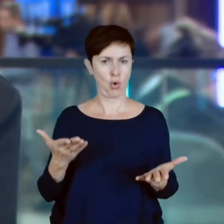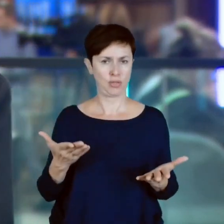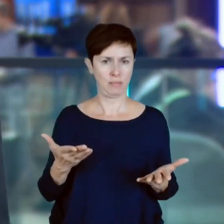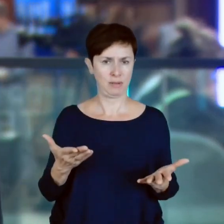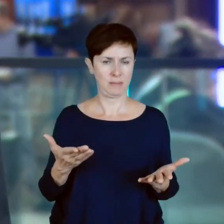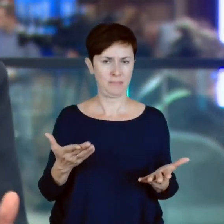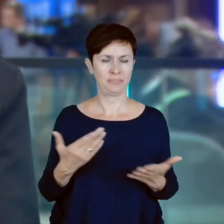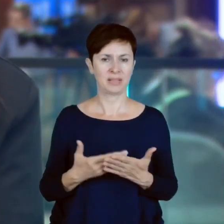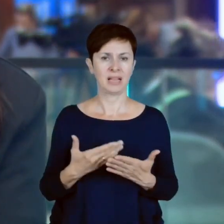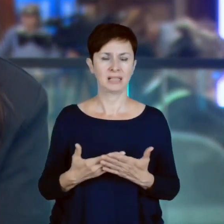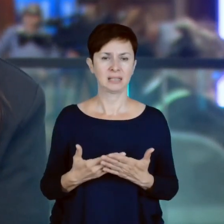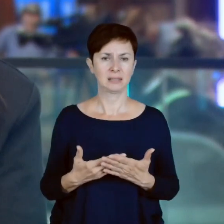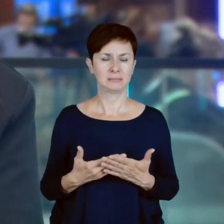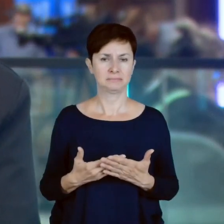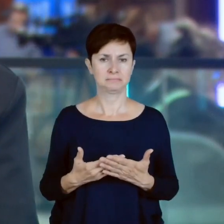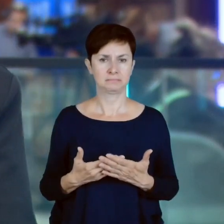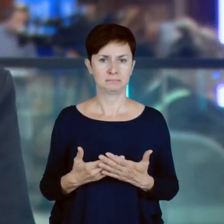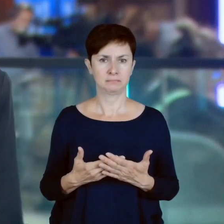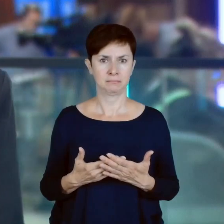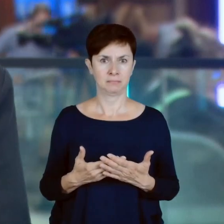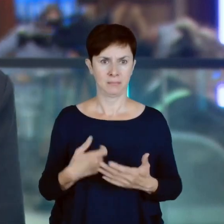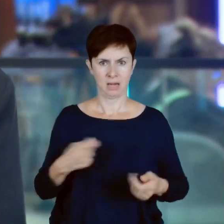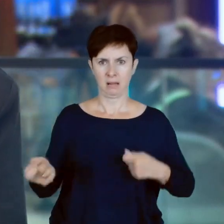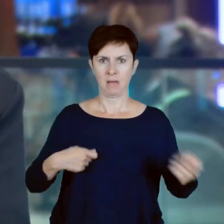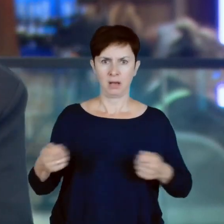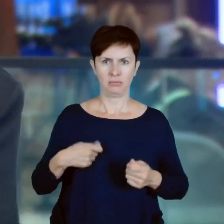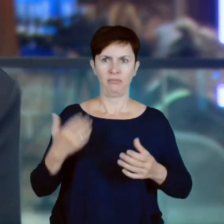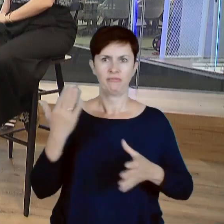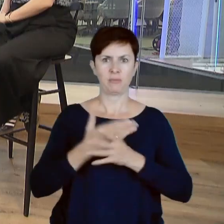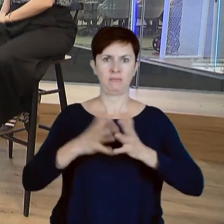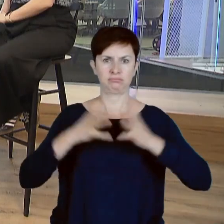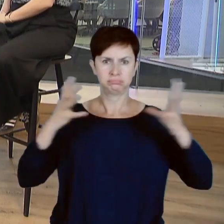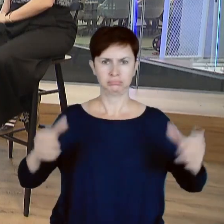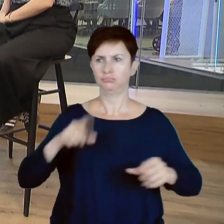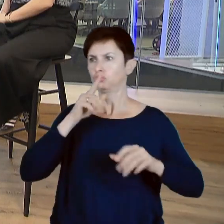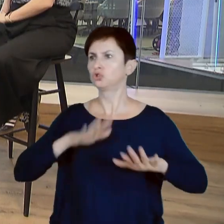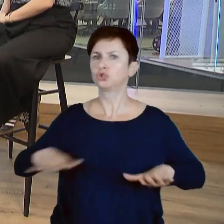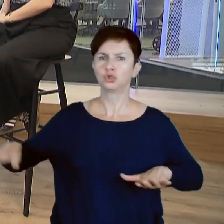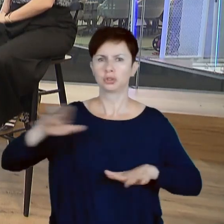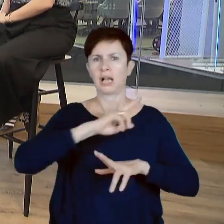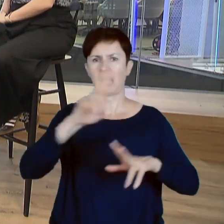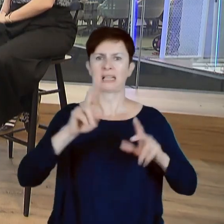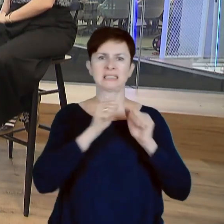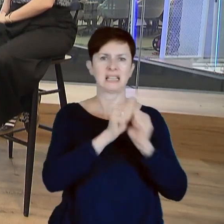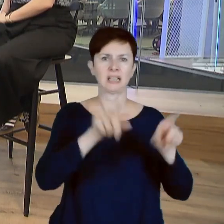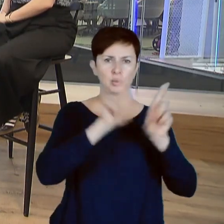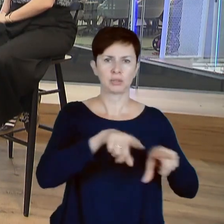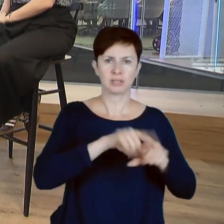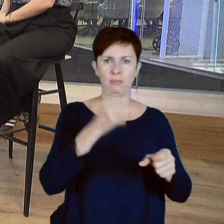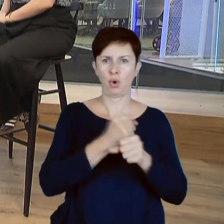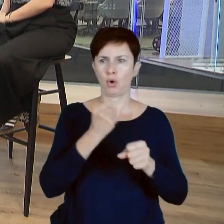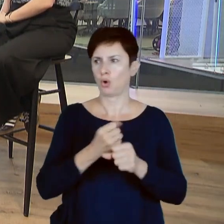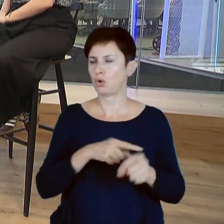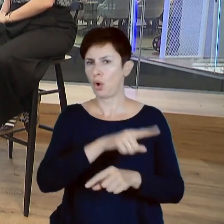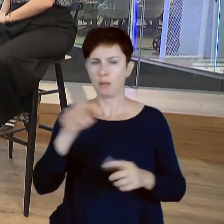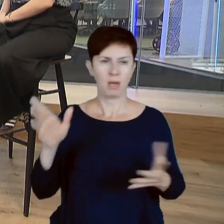widzenia, jak sobie pomyślisz, praca menadżera w dużej korporacji, gdzie jest cisza, każdy robi to samo zadanie, prawda? I tak dalej